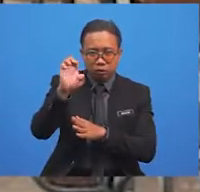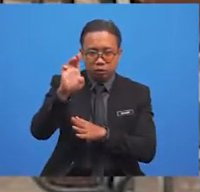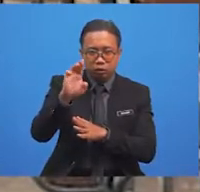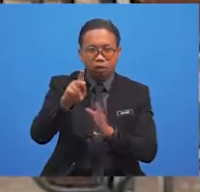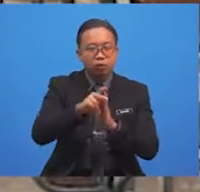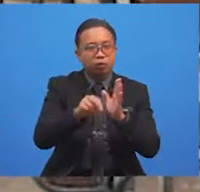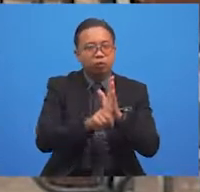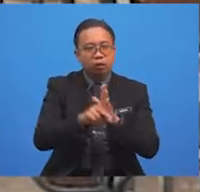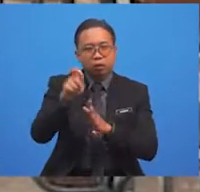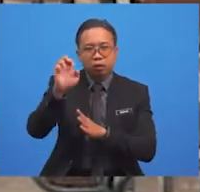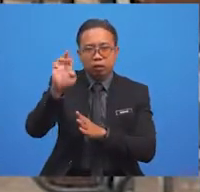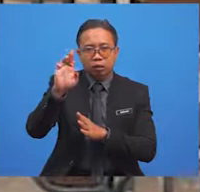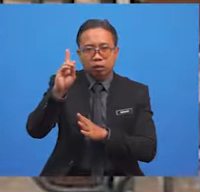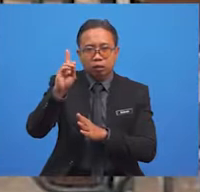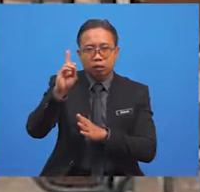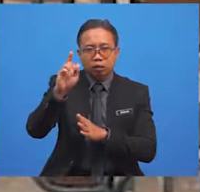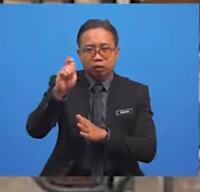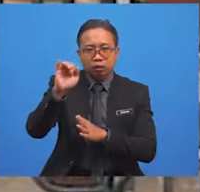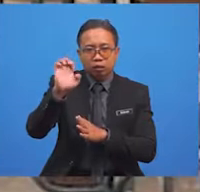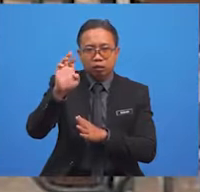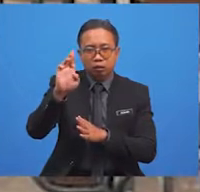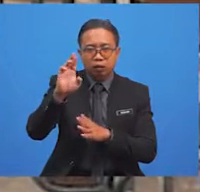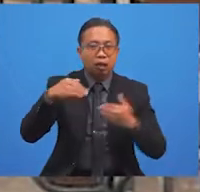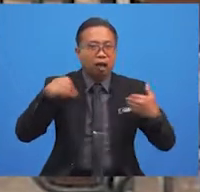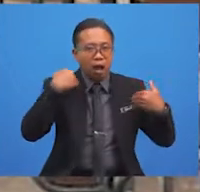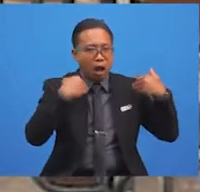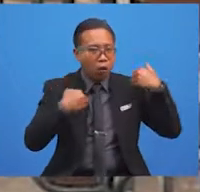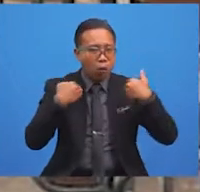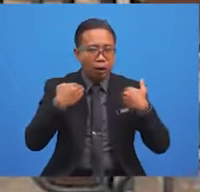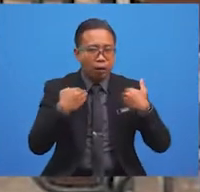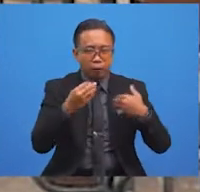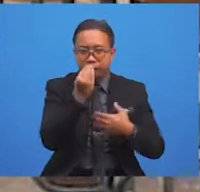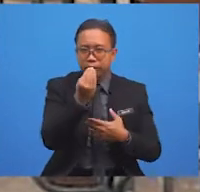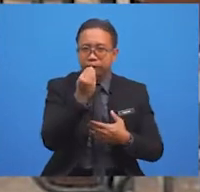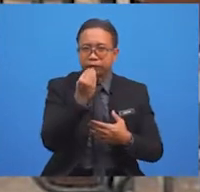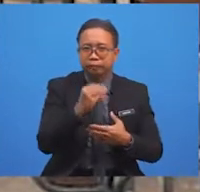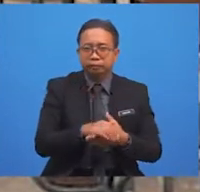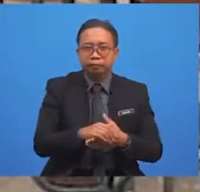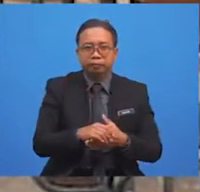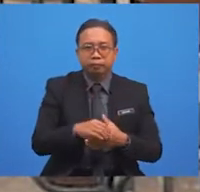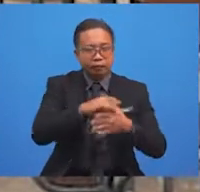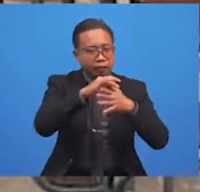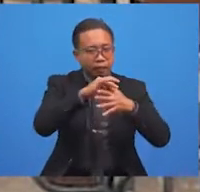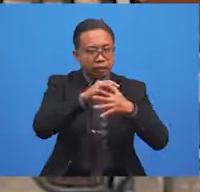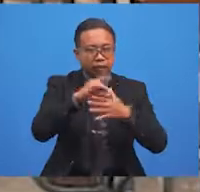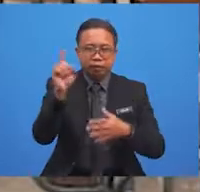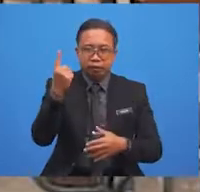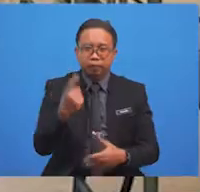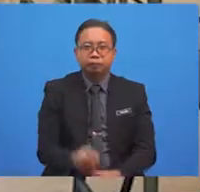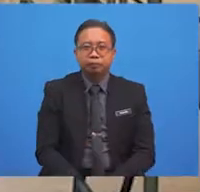pengguna tetia terdiri daripada haiwan yang memakan daging sahaja.